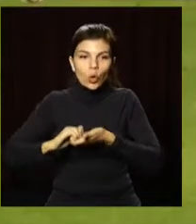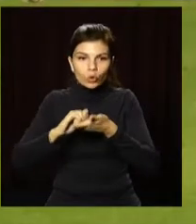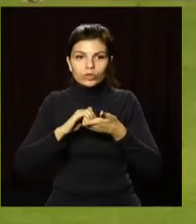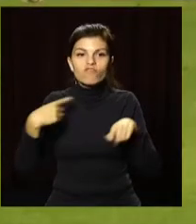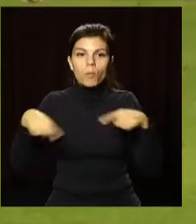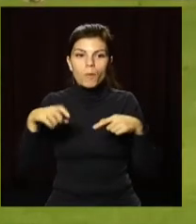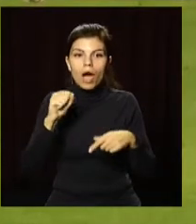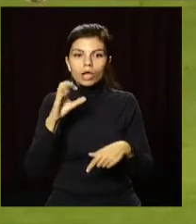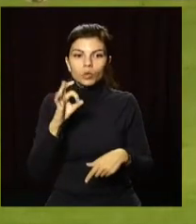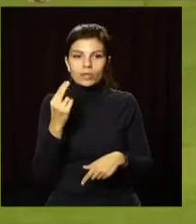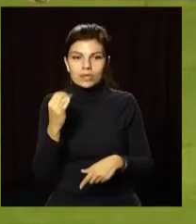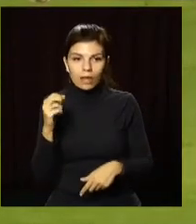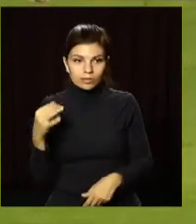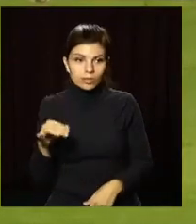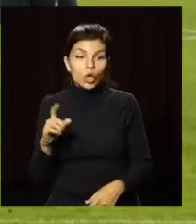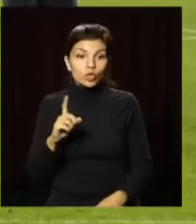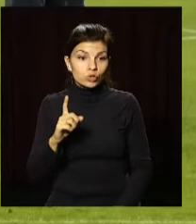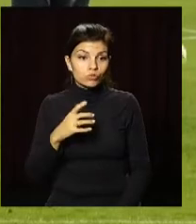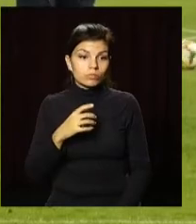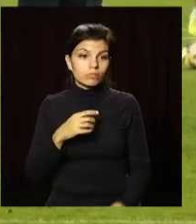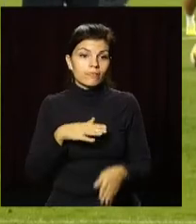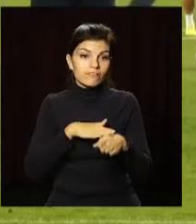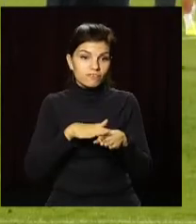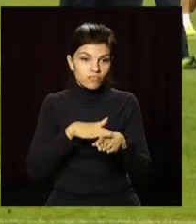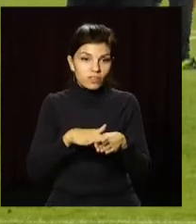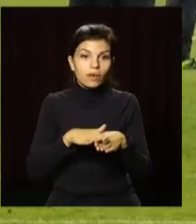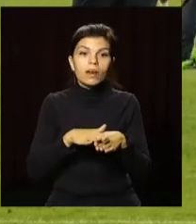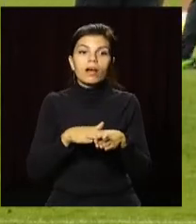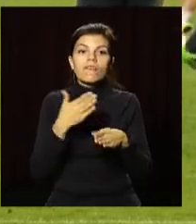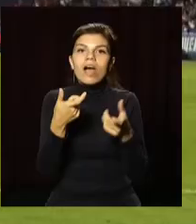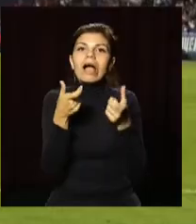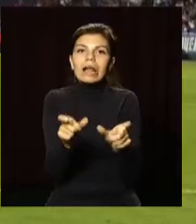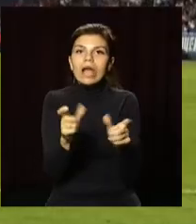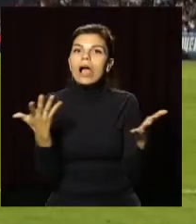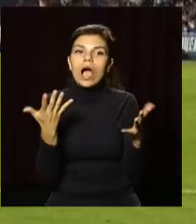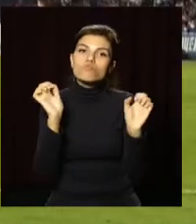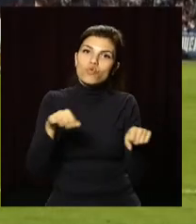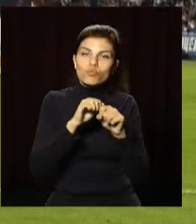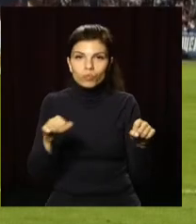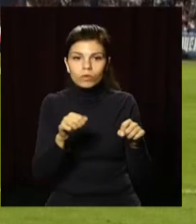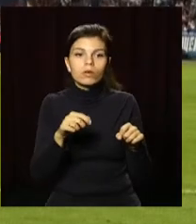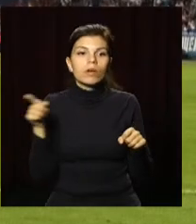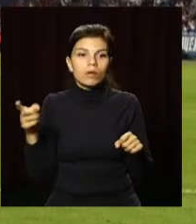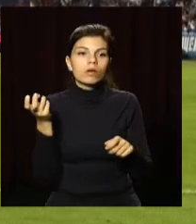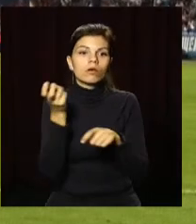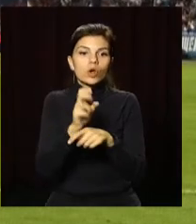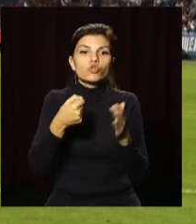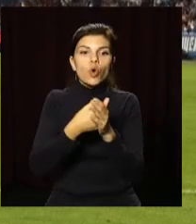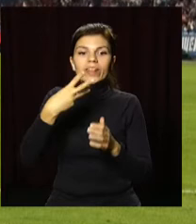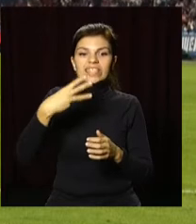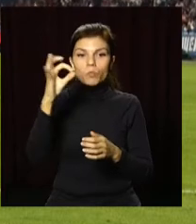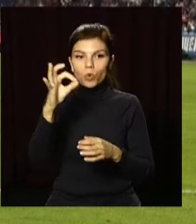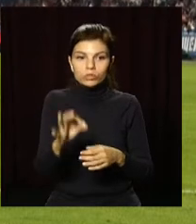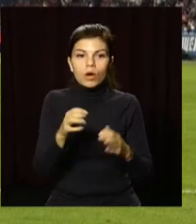європейських футбольних асоціацій. Щоб дотримуватися протиепідемічних правил та карантинних обмежень, на ігри продаватимуть до